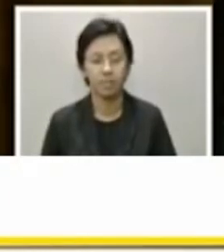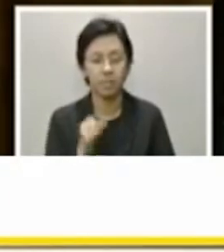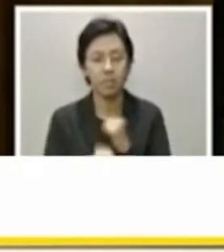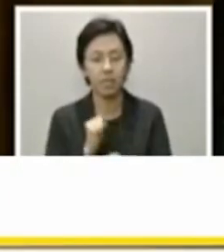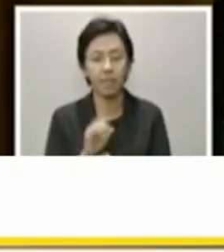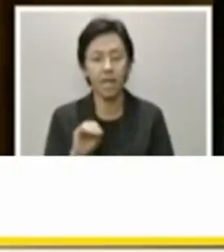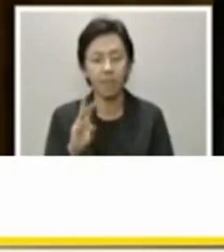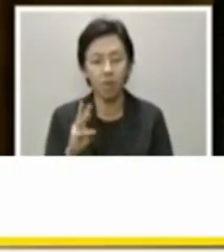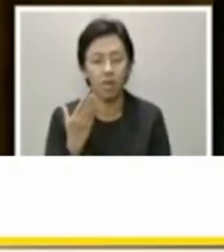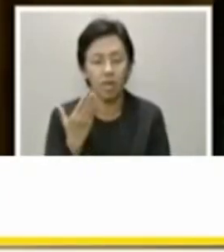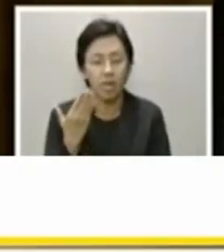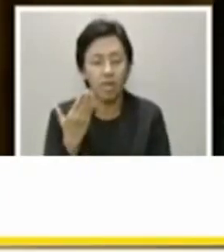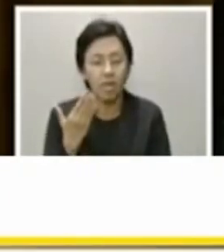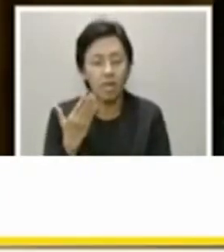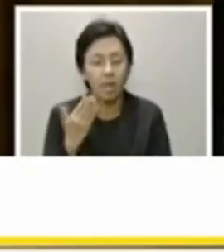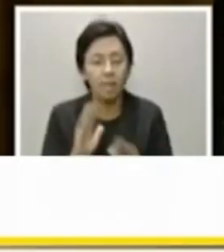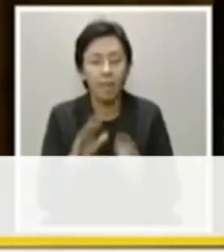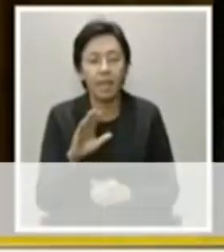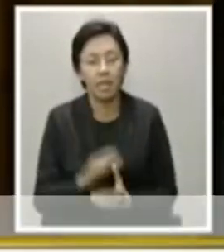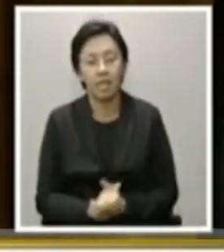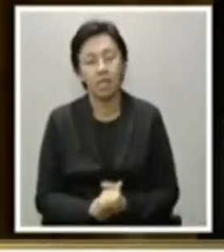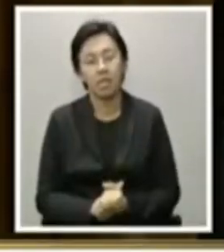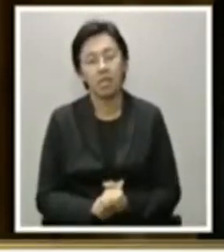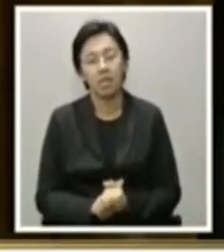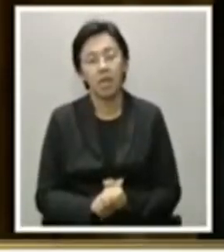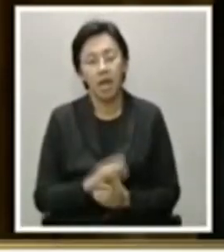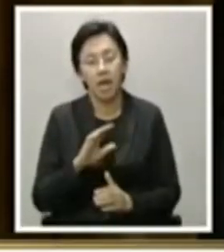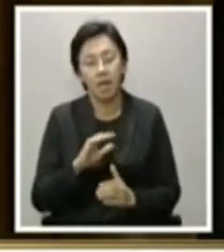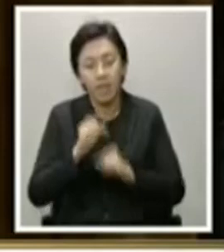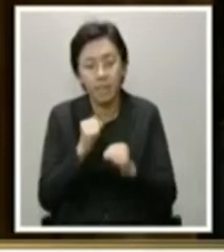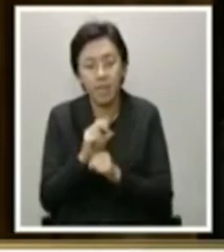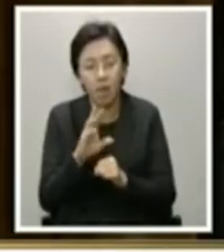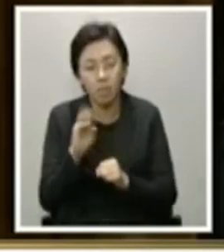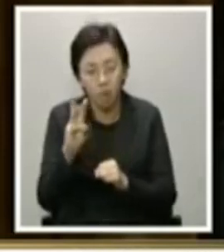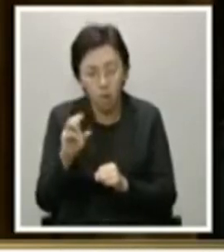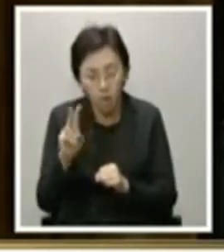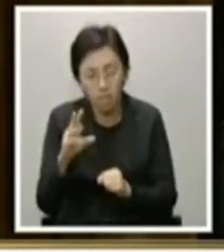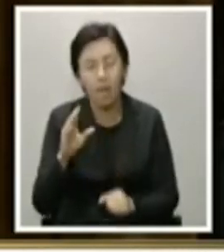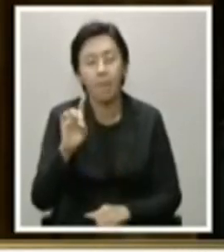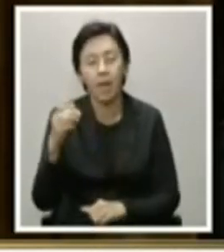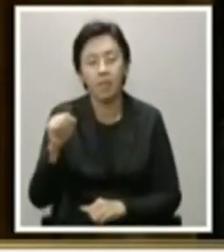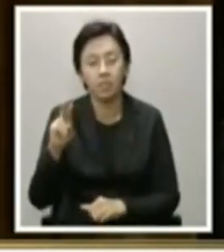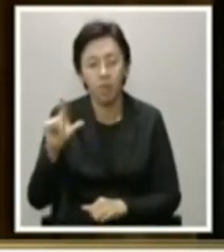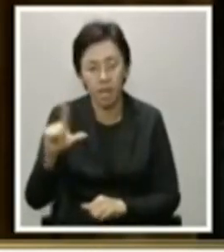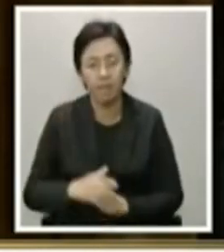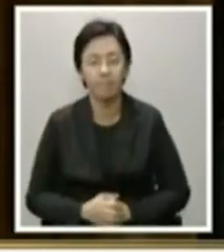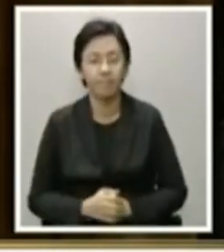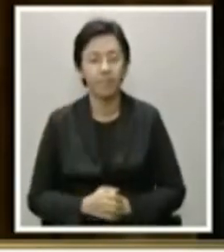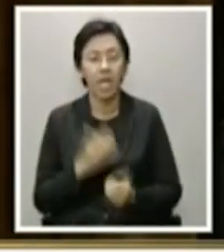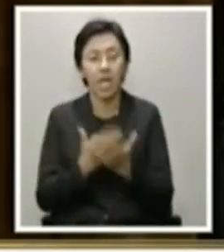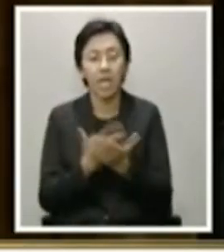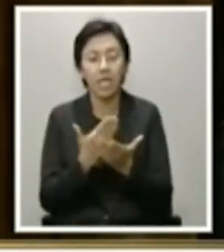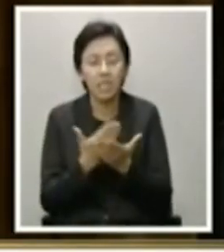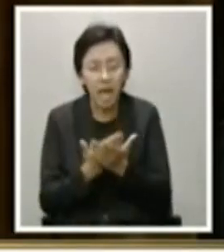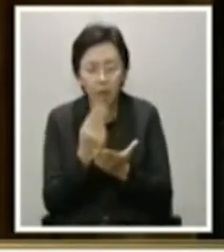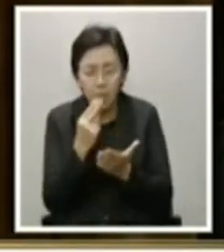ะราคาตามท้องตลาดประมาณ609ล้านในที่ปัจจุบันปี62เนี่ยประมาณ812ล้าน นี่ก็เป็นส่วนหนึ่งนะคะของการอภิ